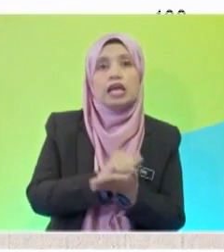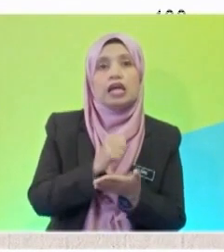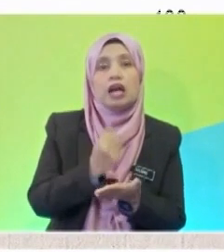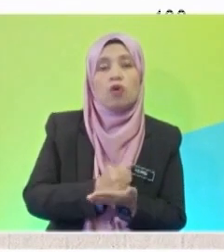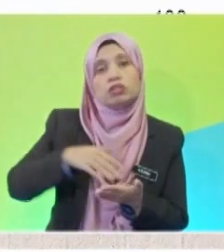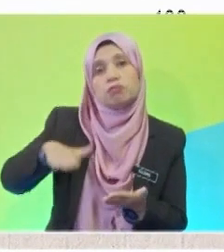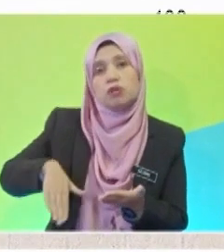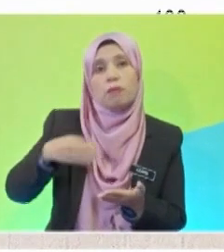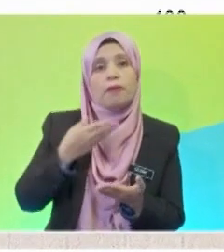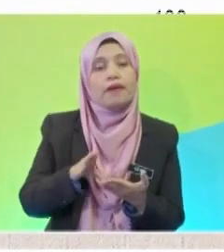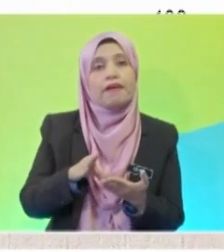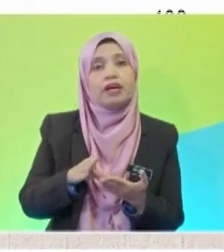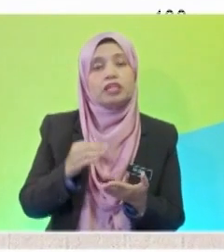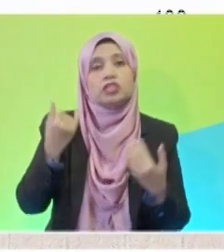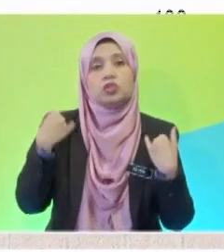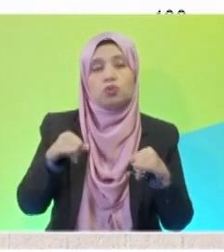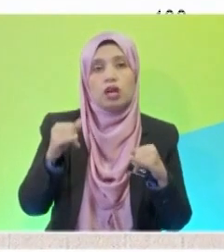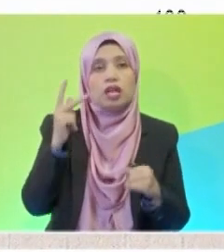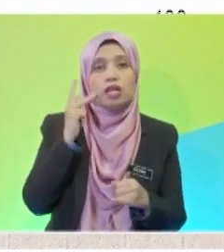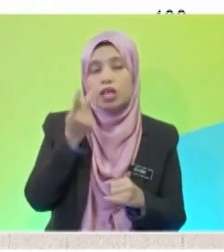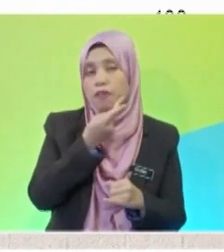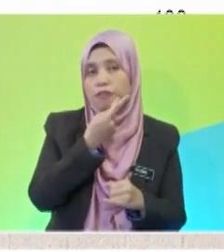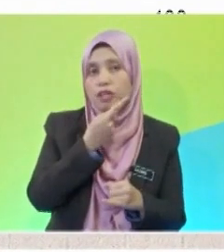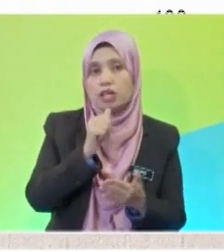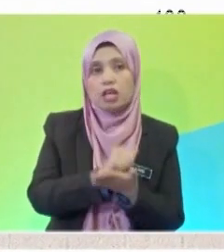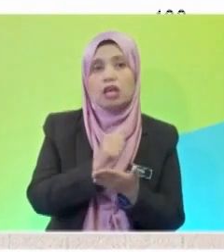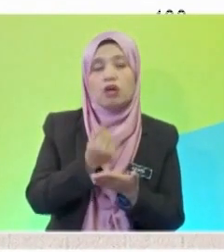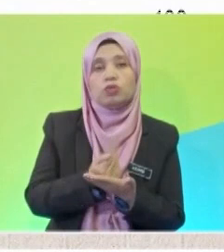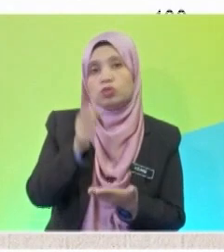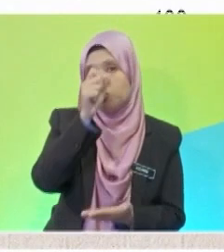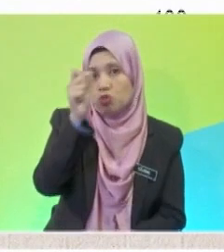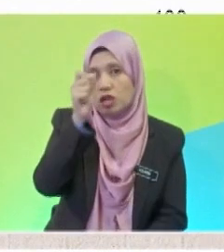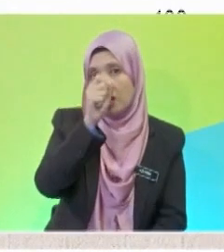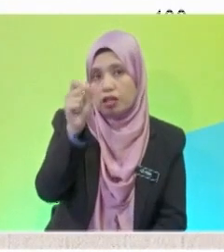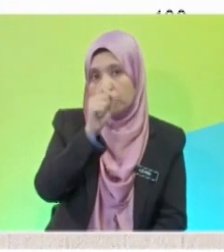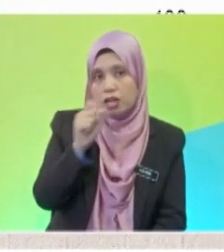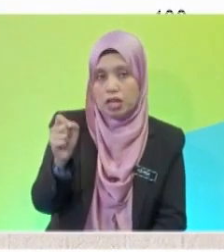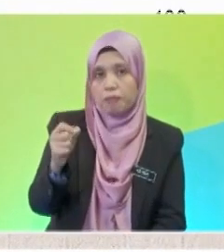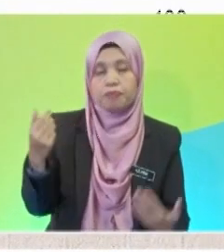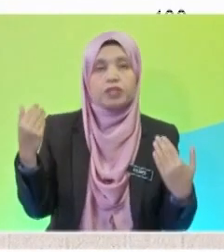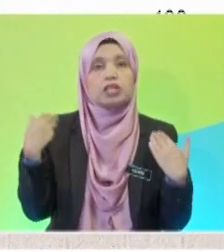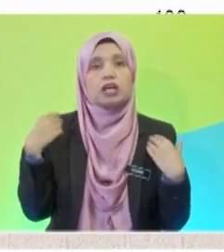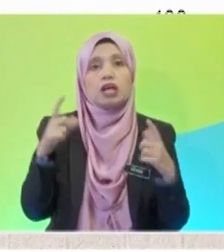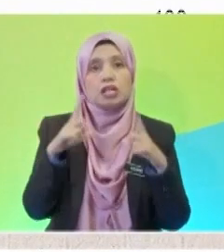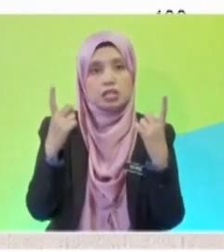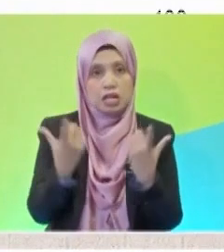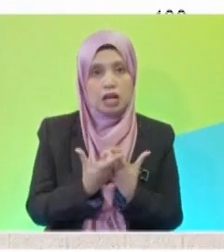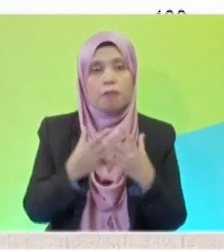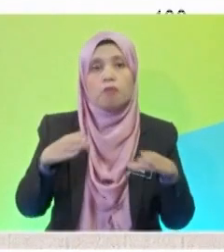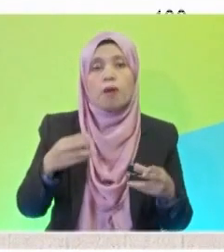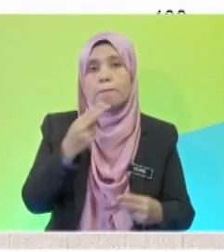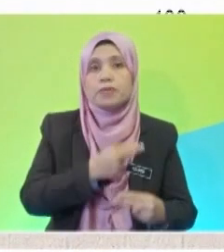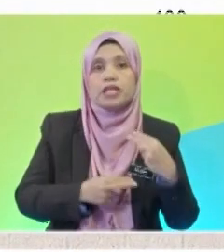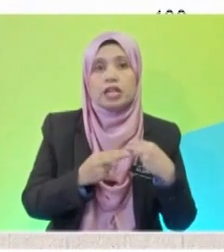inventory kafeteria, jualan kafeteria, akaun belum, awak highlight kan. Tengok ada tak kelab ini membuat